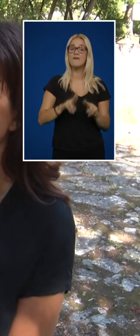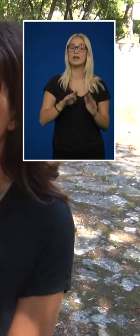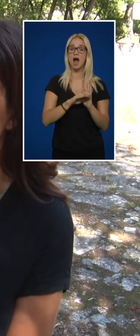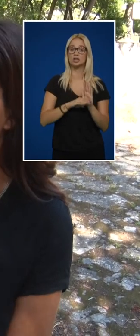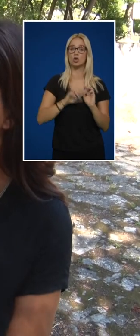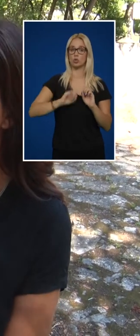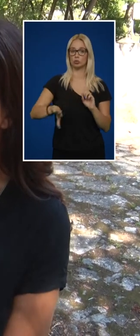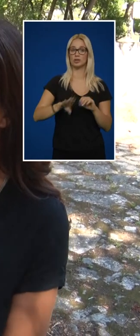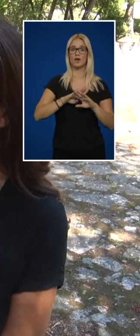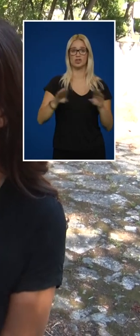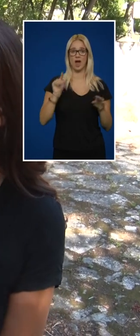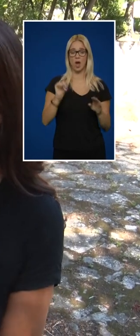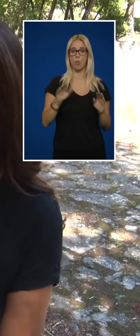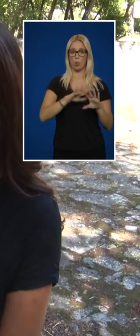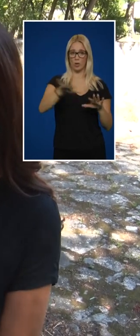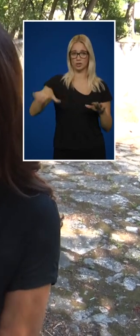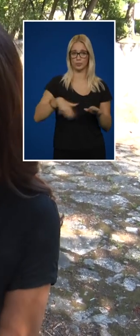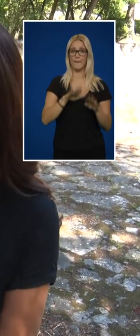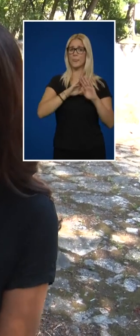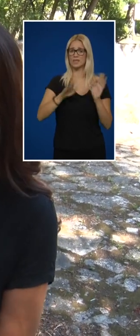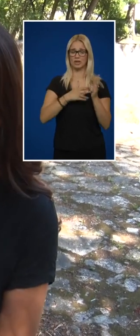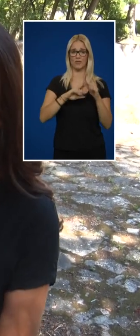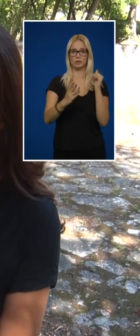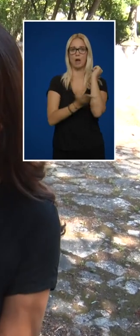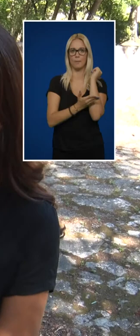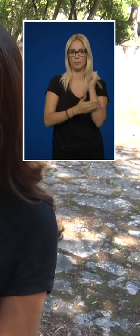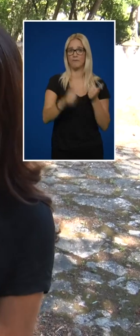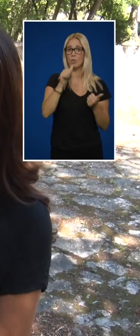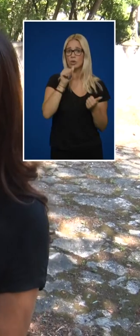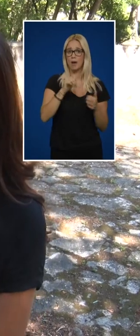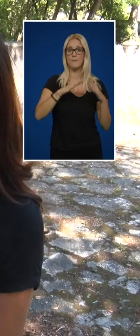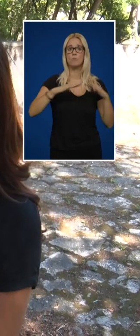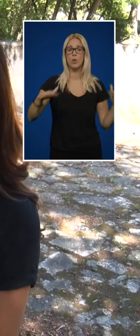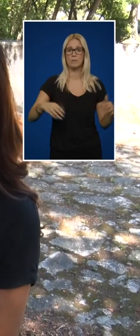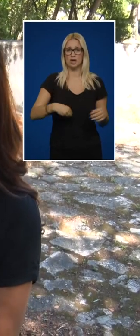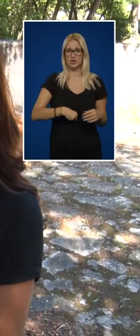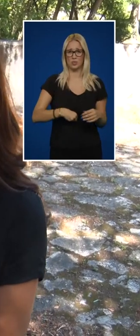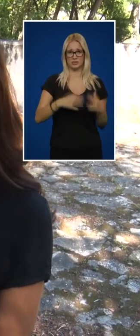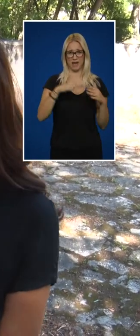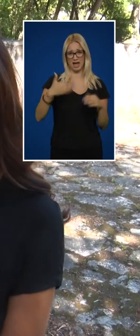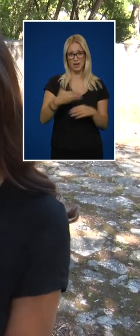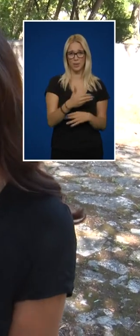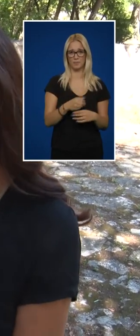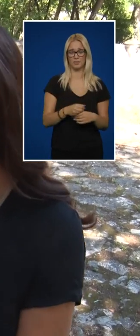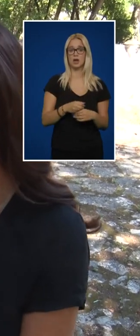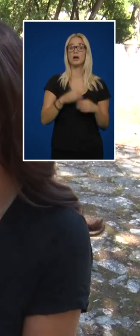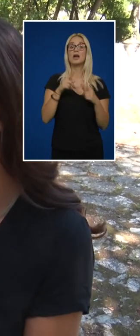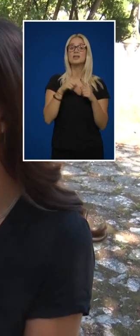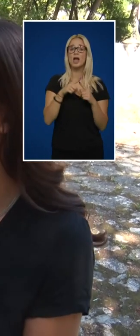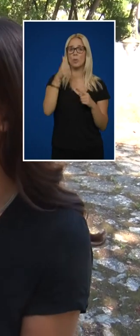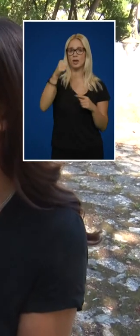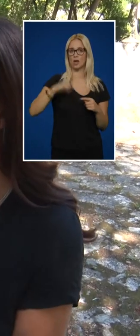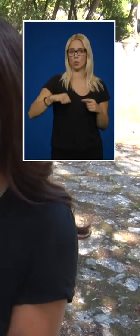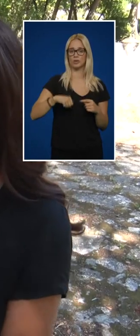nije na pravi način odložen završava u okolišu, završava na stablima, završava u vodama, u morima, u želucima